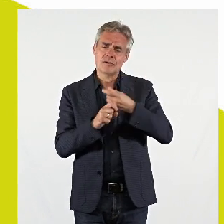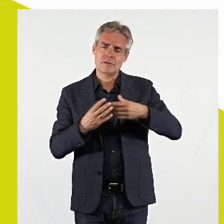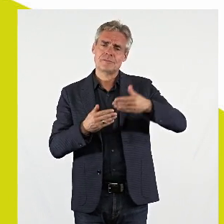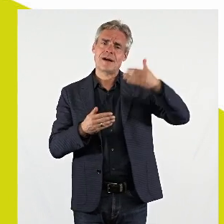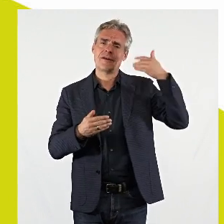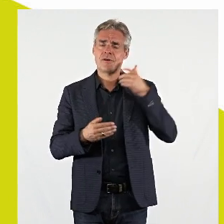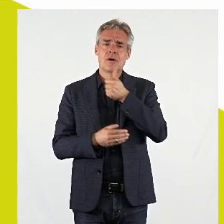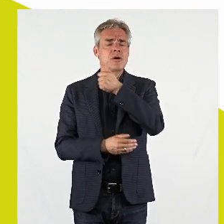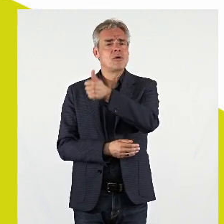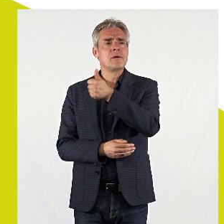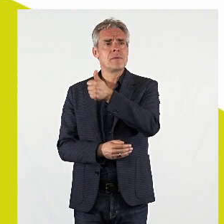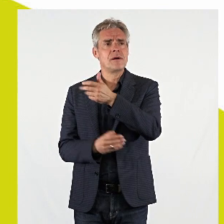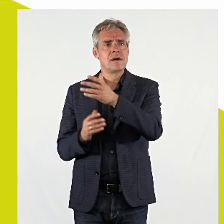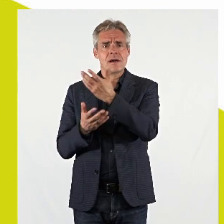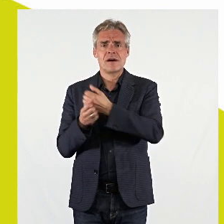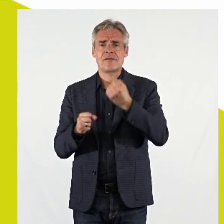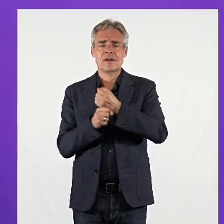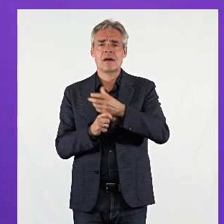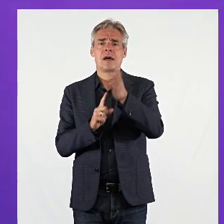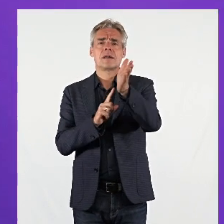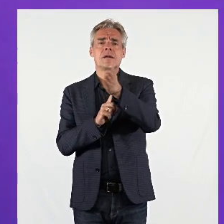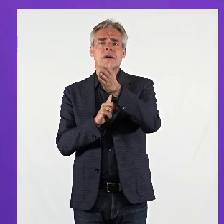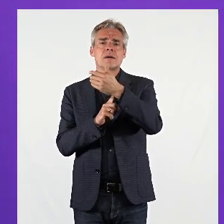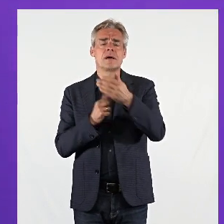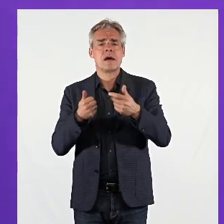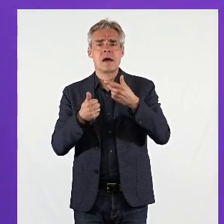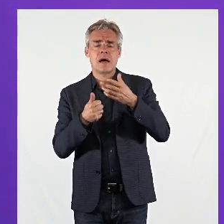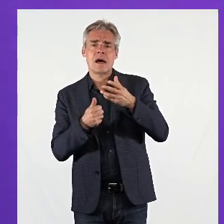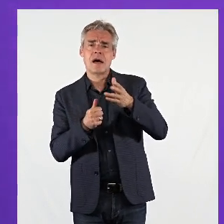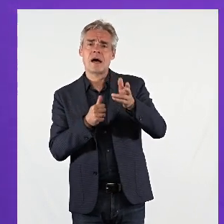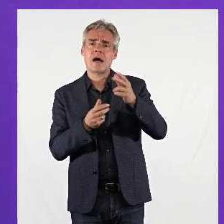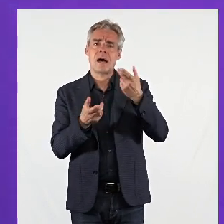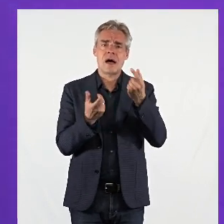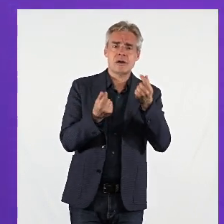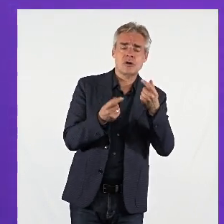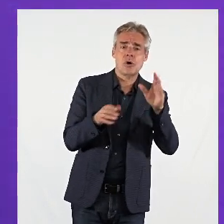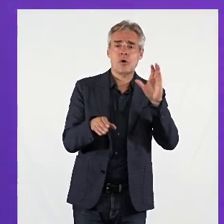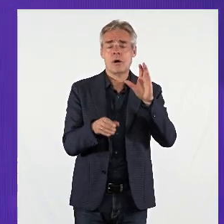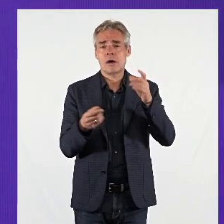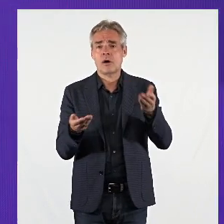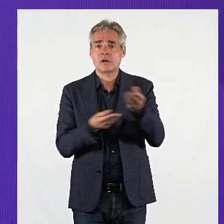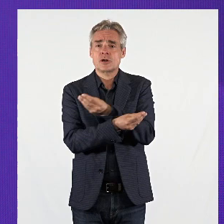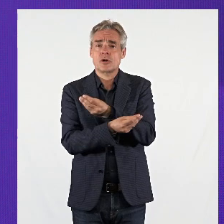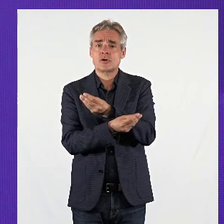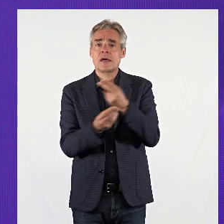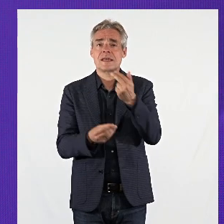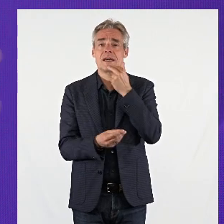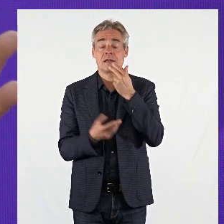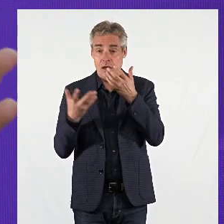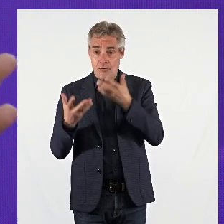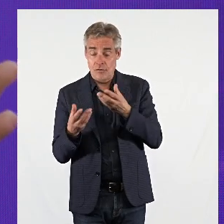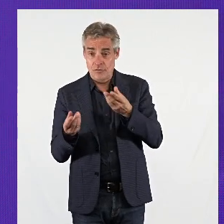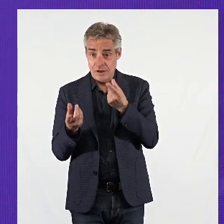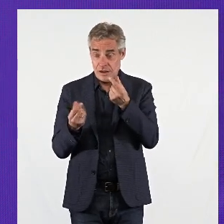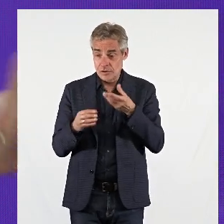avait instillé un très joli drapeau très simple, c'était argent contre qualité. Bon, voilà. Si des opérateurs du secteur veulent de l'argent pour soutenir